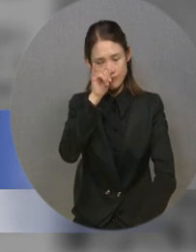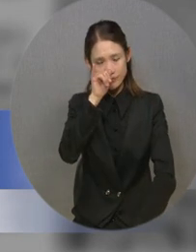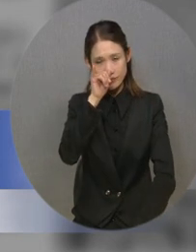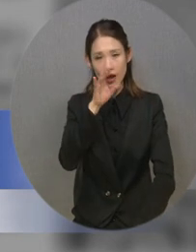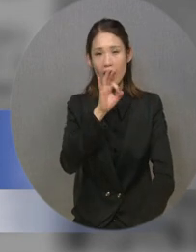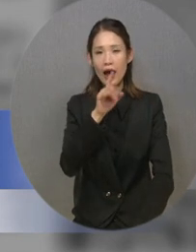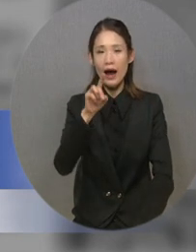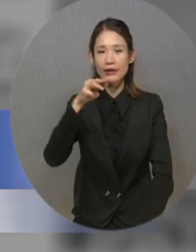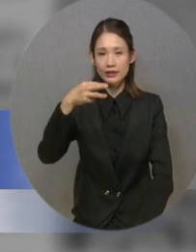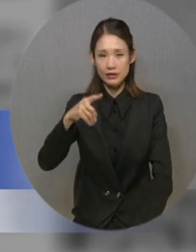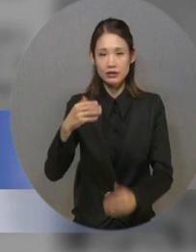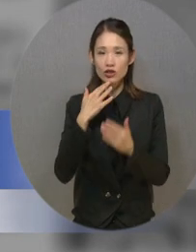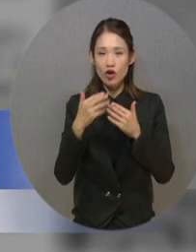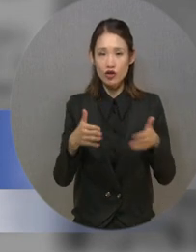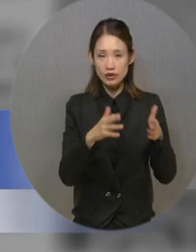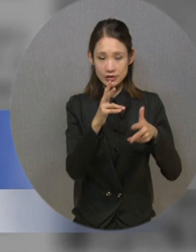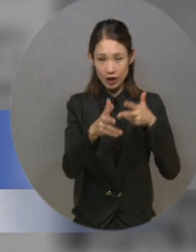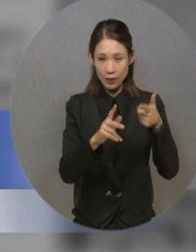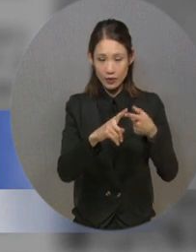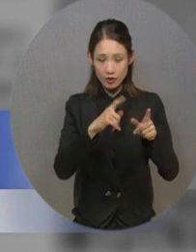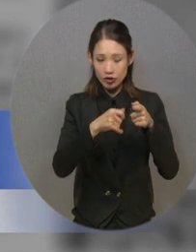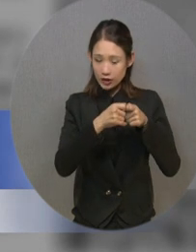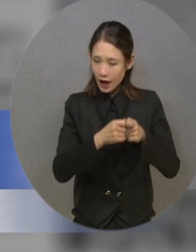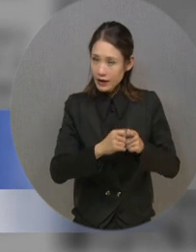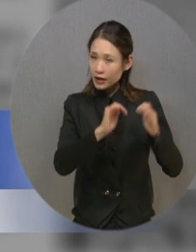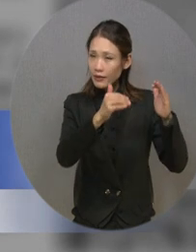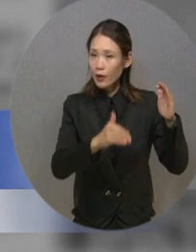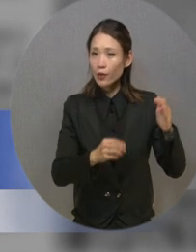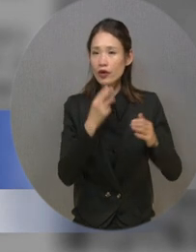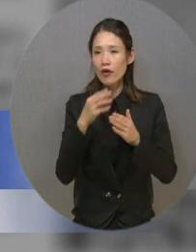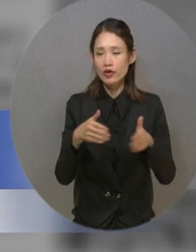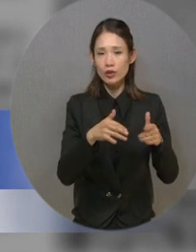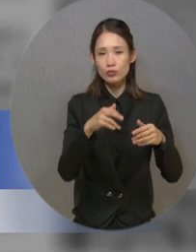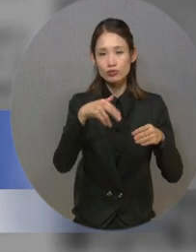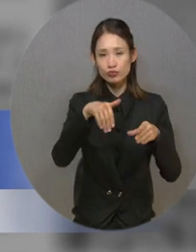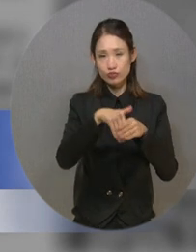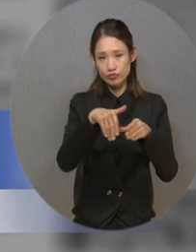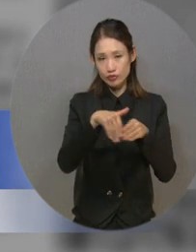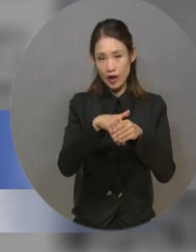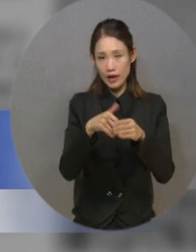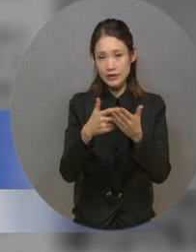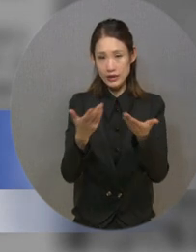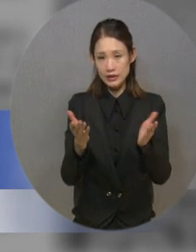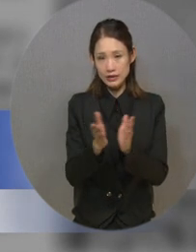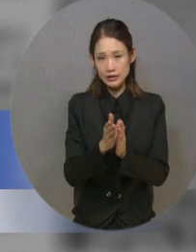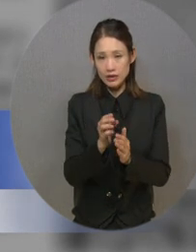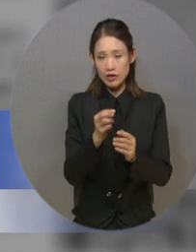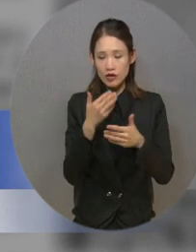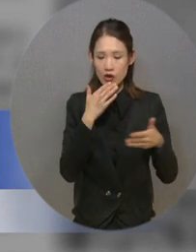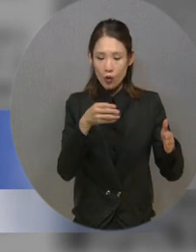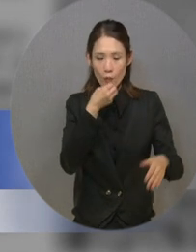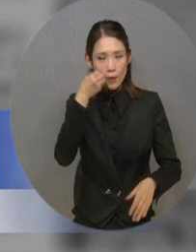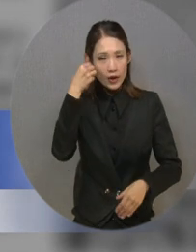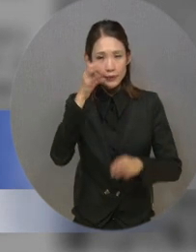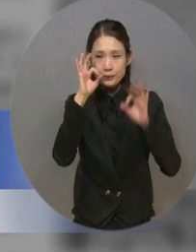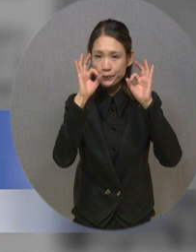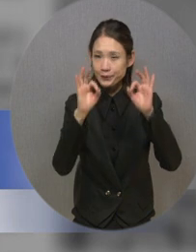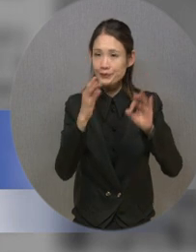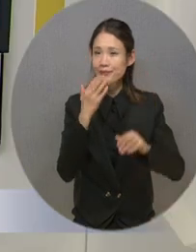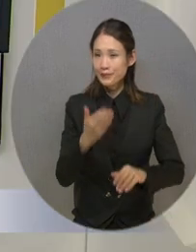아트경기 사업에 대한 보다 자세한 사항은 경기문화재단과 아트 경기 홈페이지에서 확인할 수 있습니다